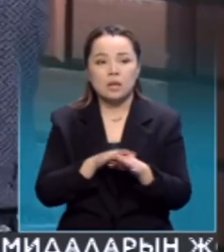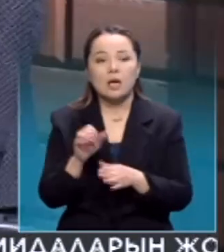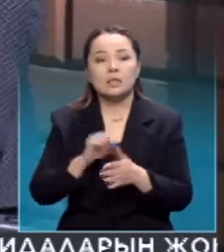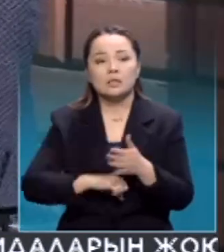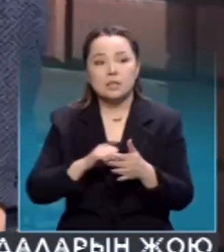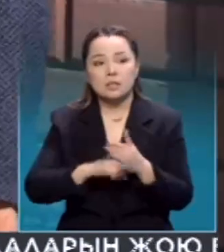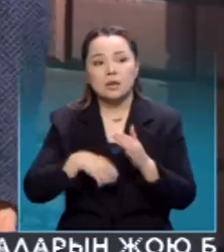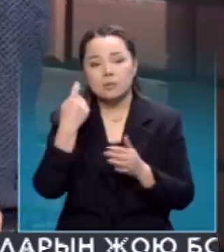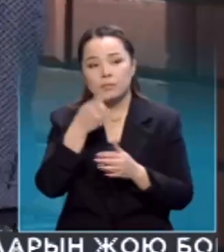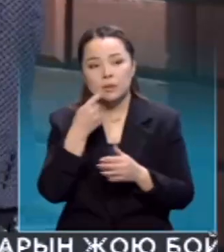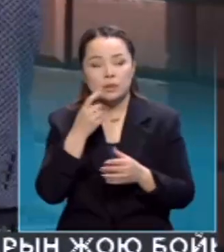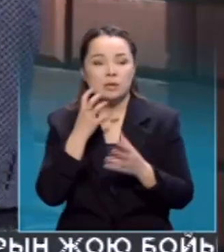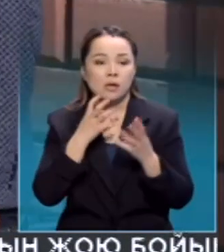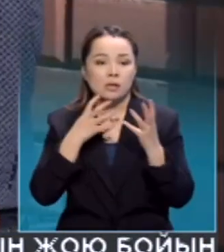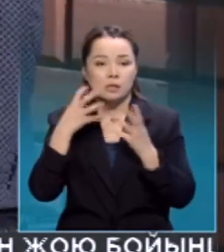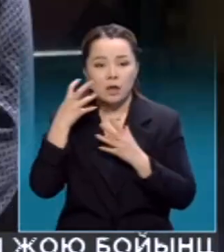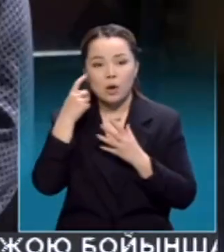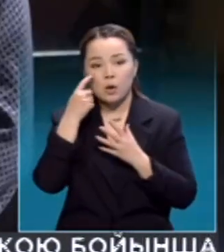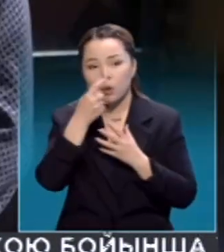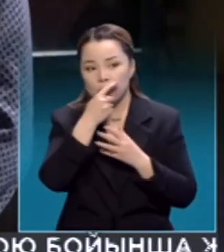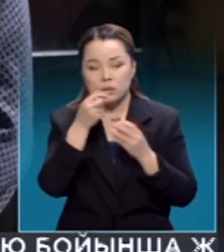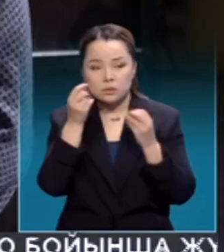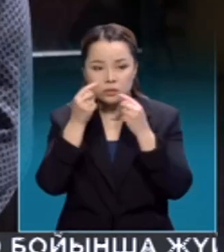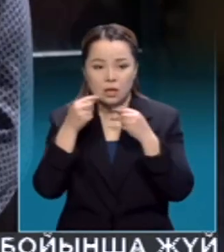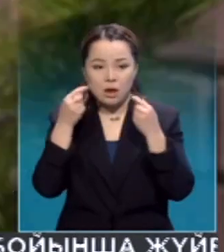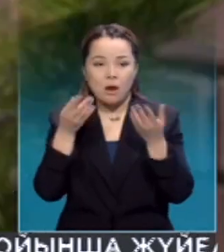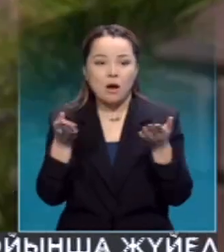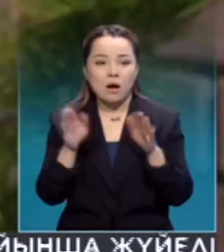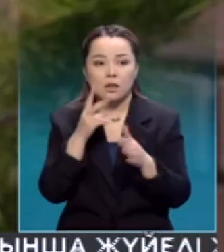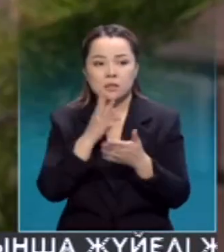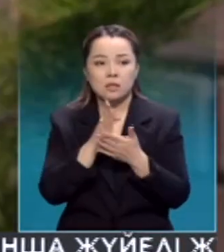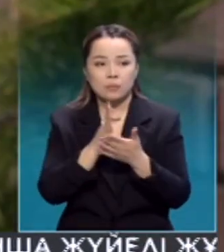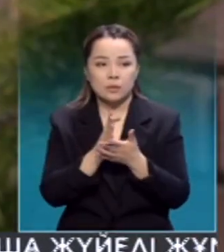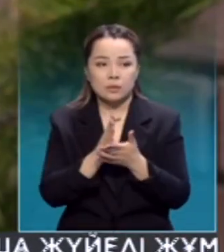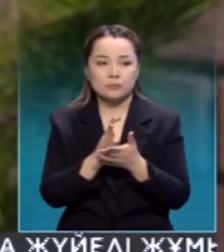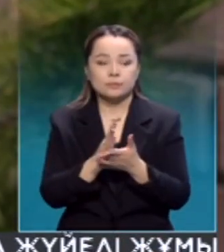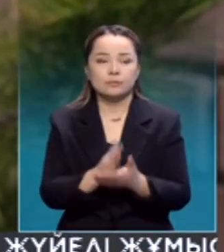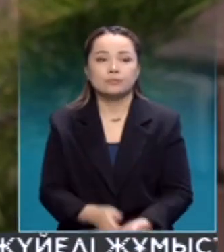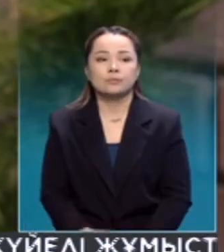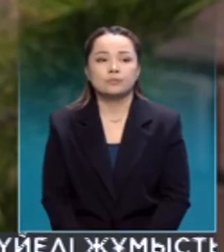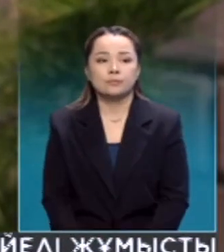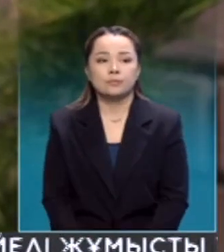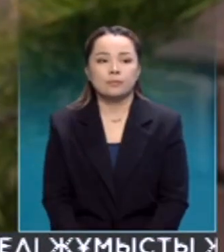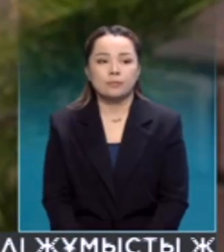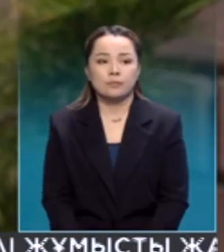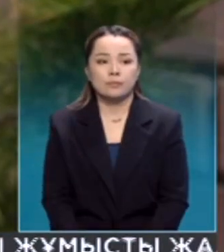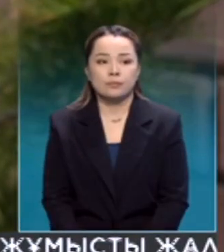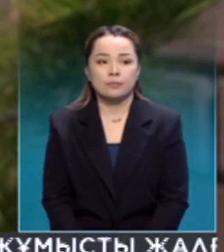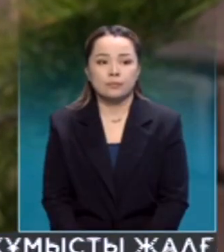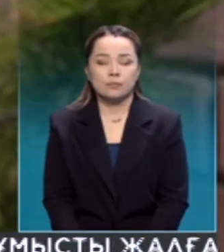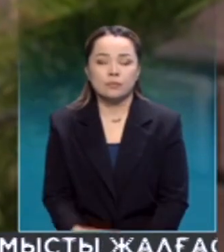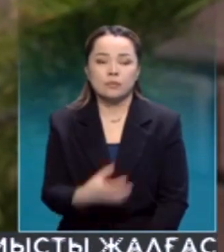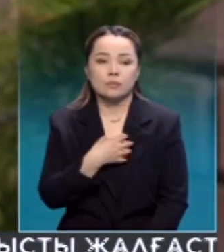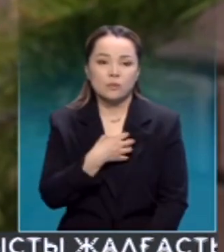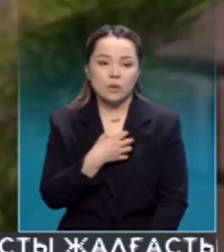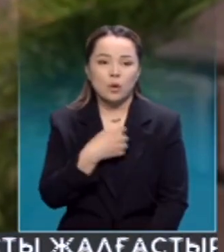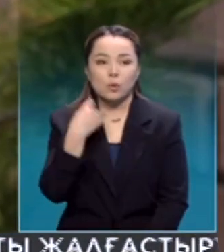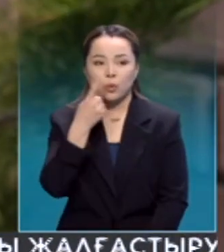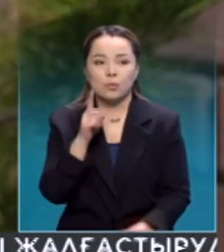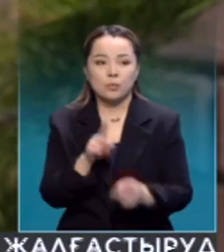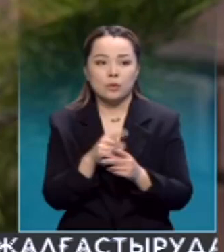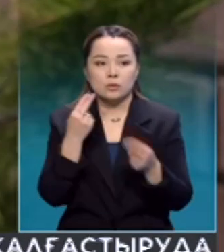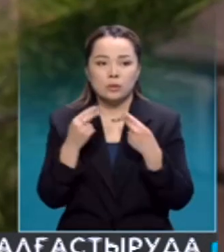Салдарынан бетімен жағы қисайып, көзінің айналасында тыртық қалған. Мені без грима, без ничего фильм ужасовқа түсіре беруге болатын еді сол